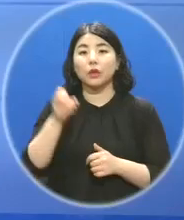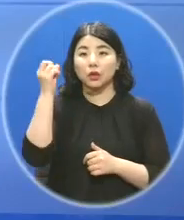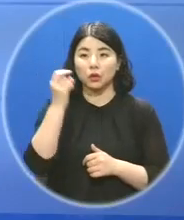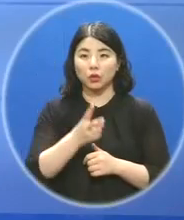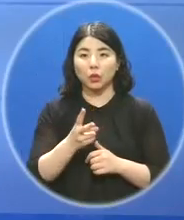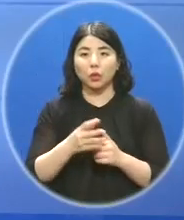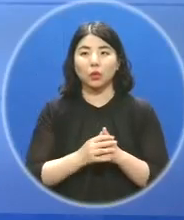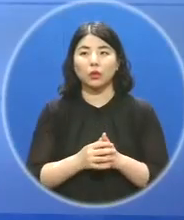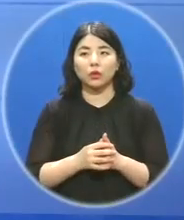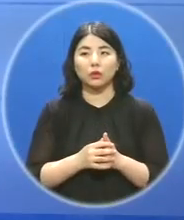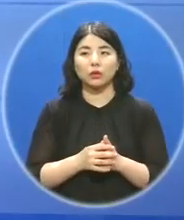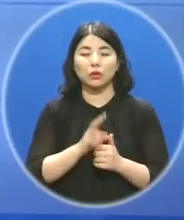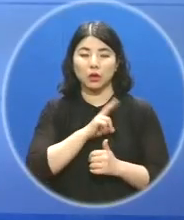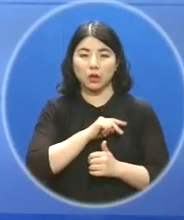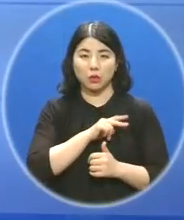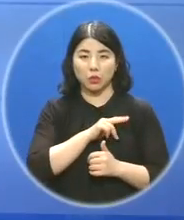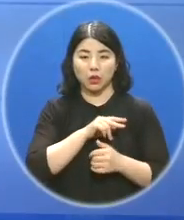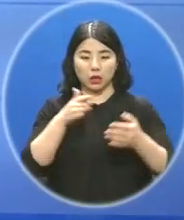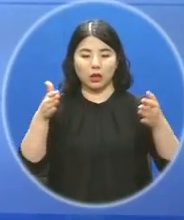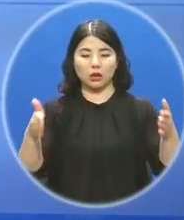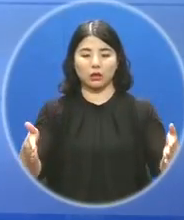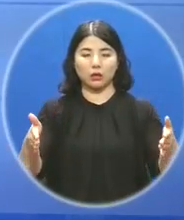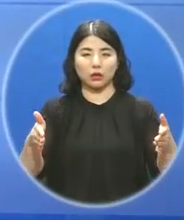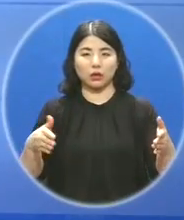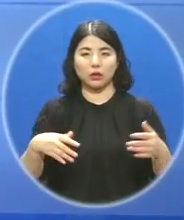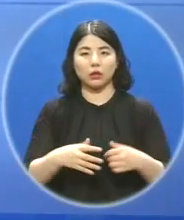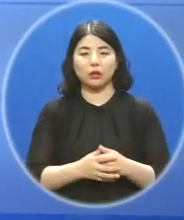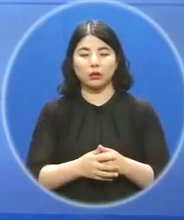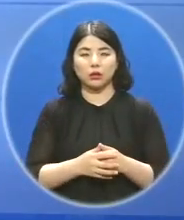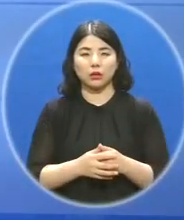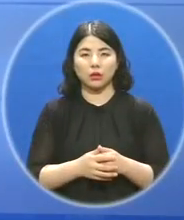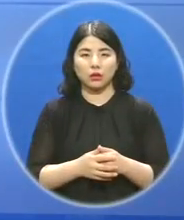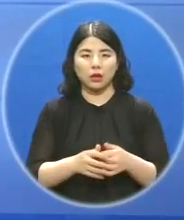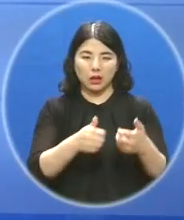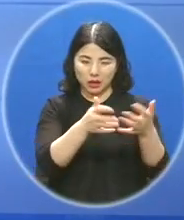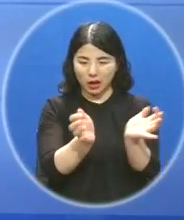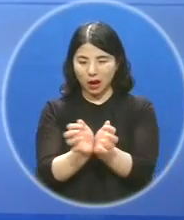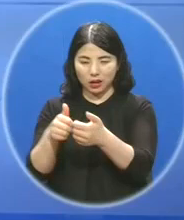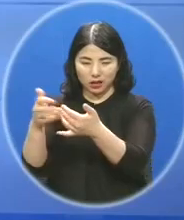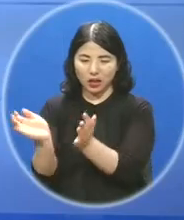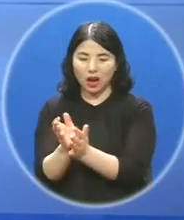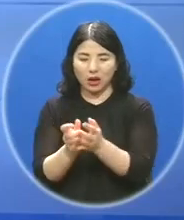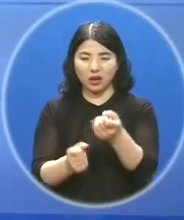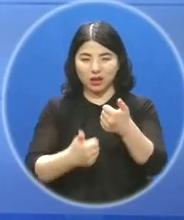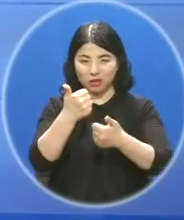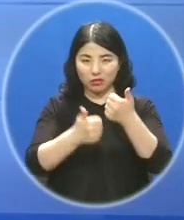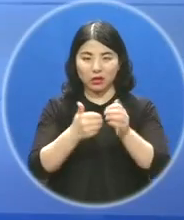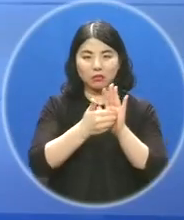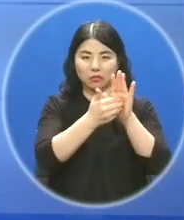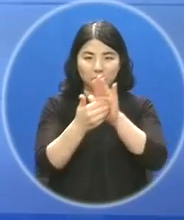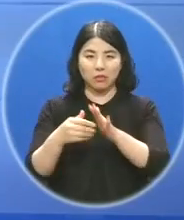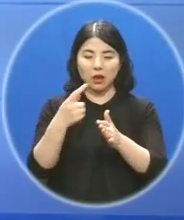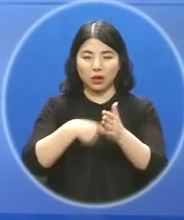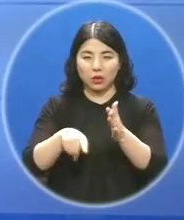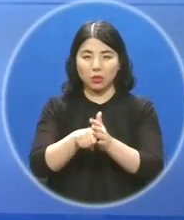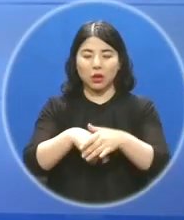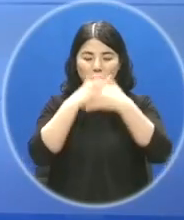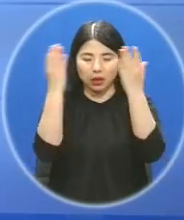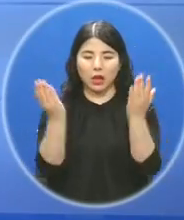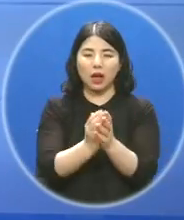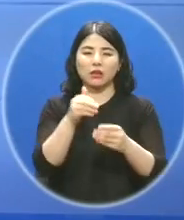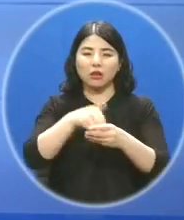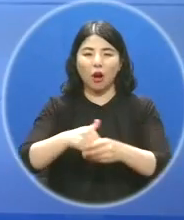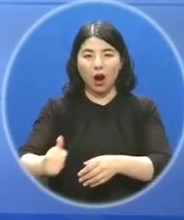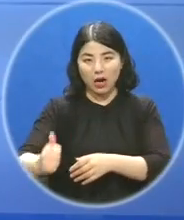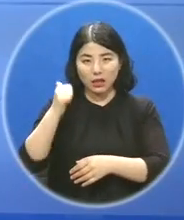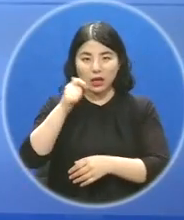하나는 뭐냐면 그 의원들 간에 사실상의 그 과당 경쟁 이런 것들을 막기 위해서 전체를 다 풀어놓고 이렇게 선거를 하자. 이제 이런